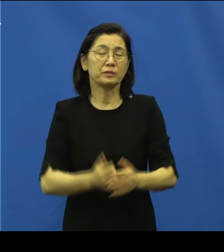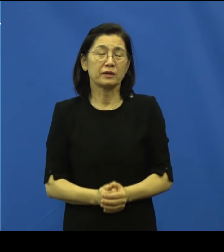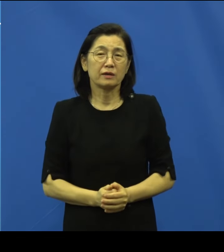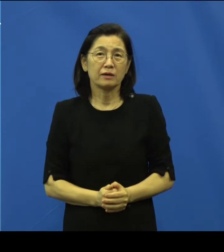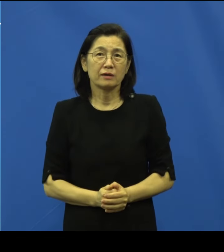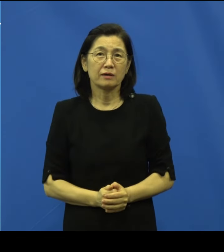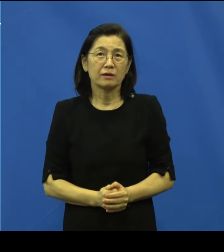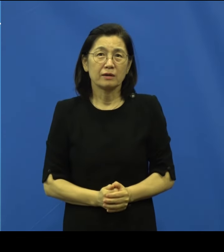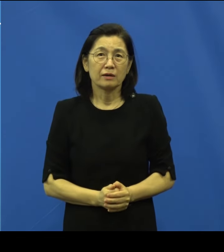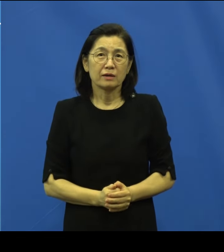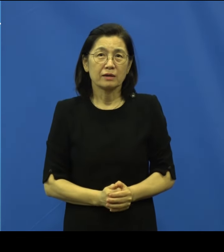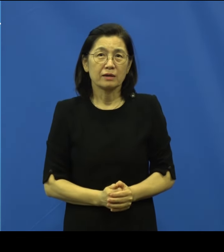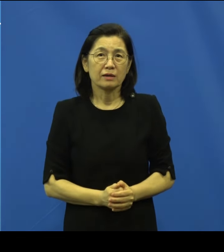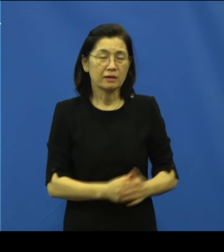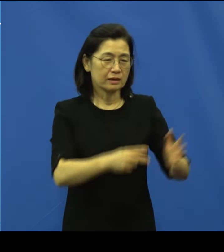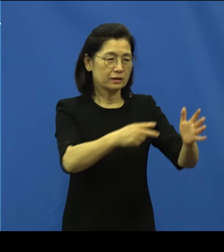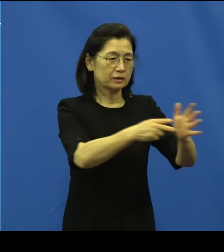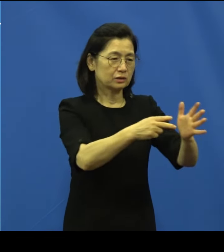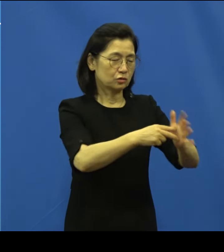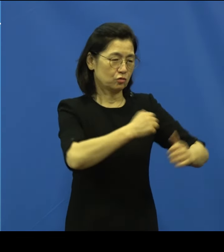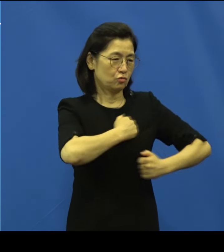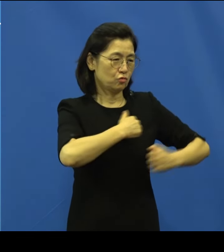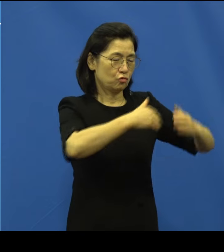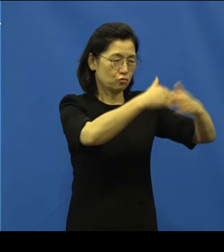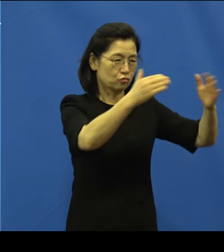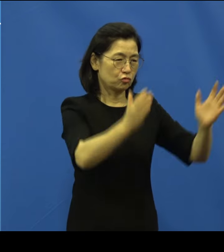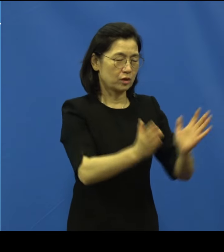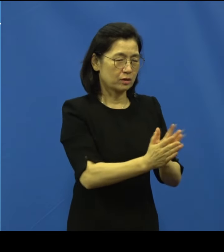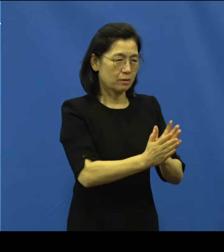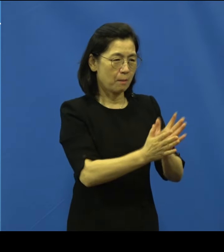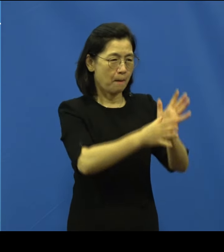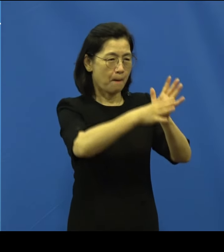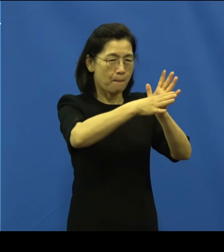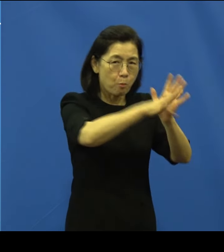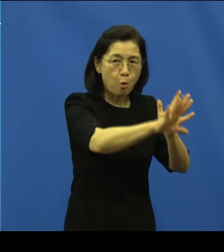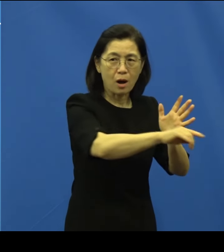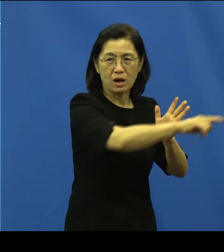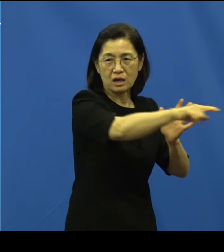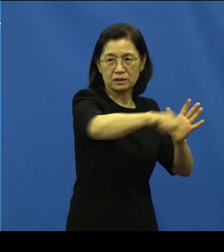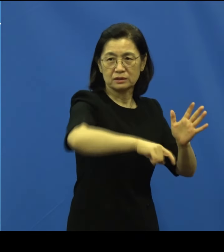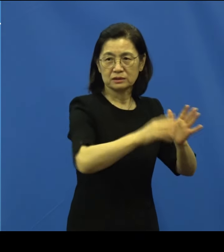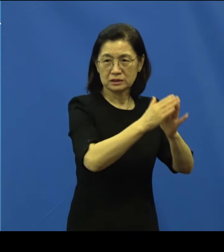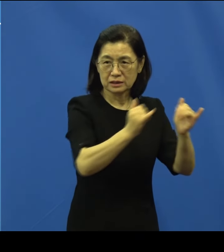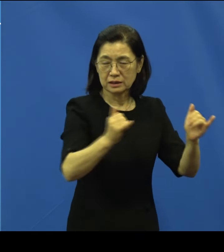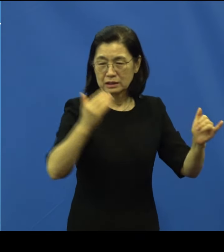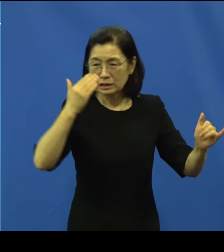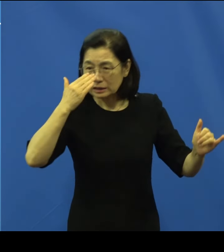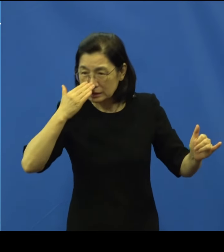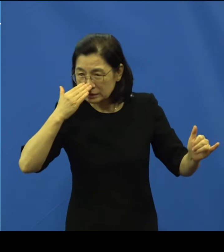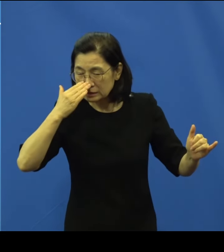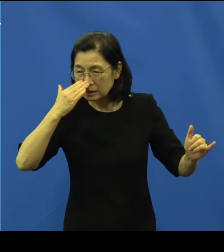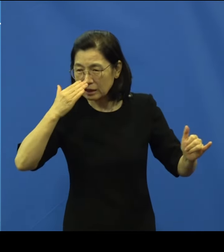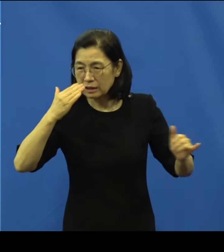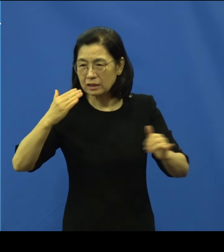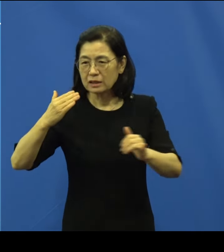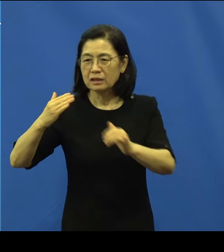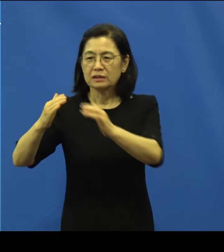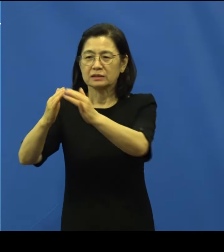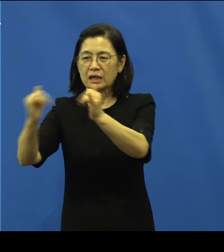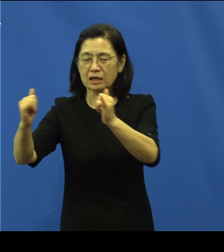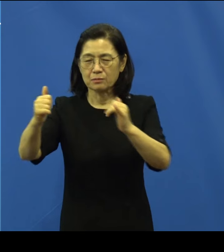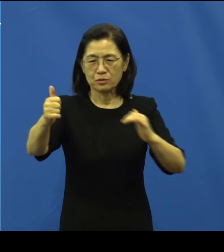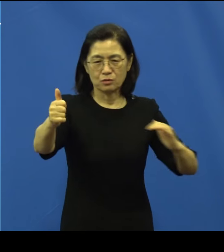포악한 사람, 정복 야욕이 있고, 그러니까 이스라엘을 계속 공격하고 괴롭히는 겁니다. 그런데